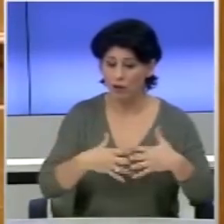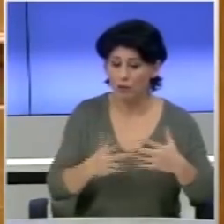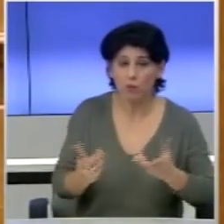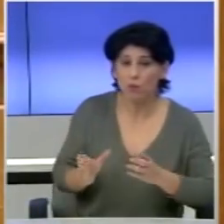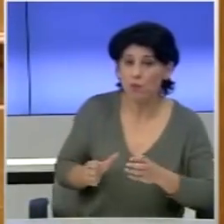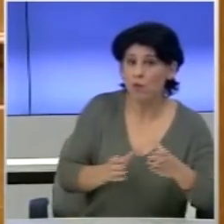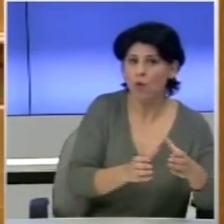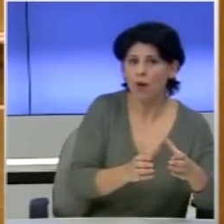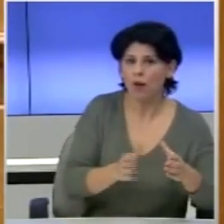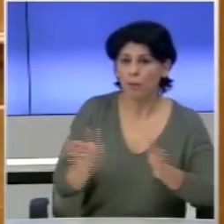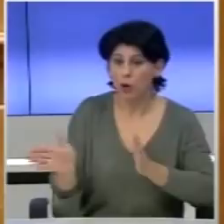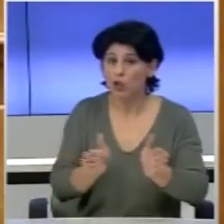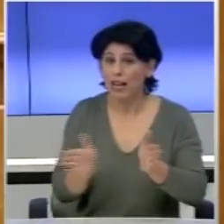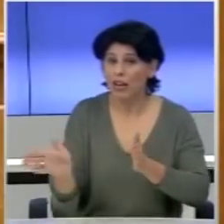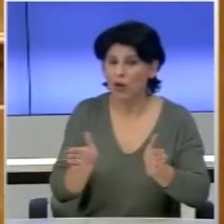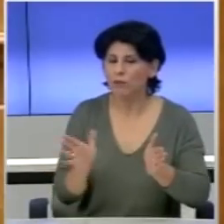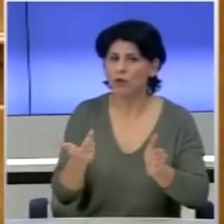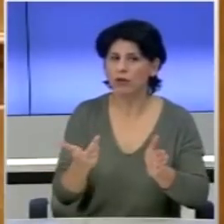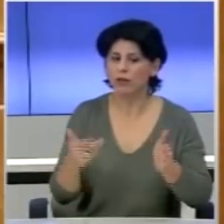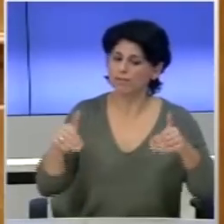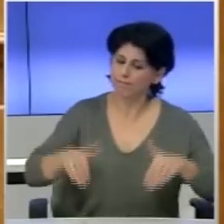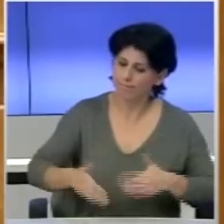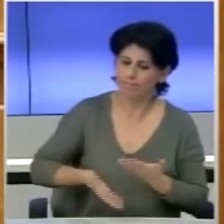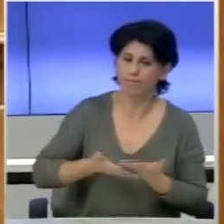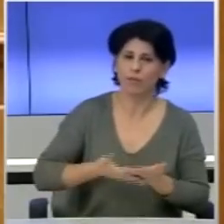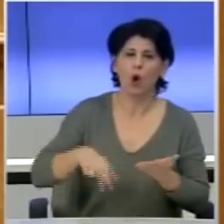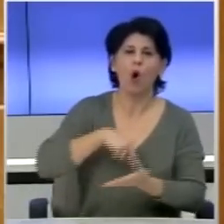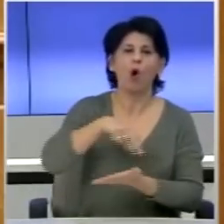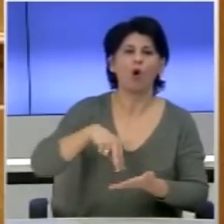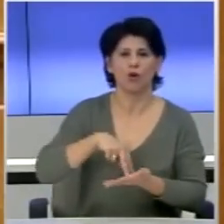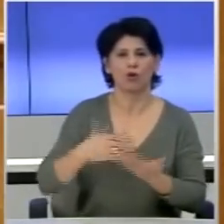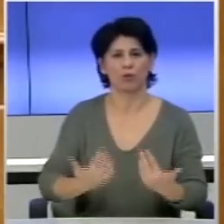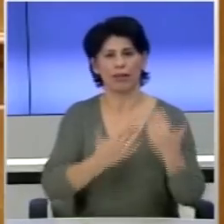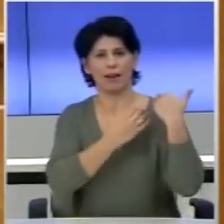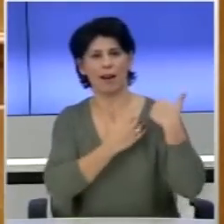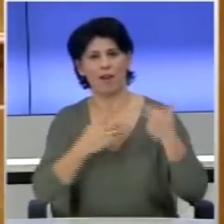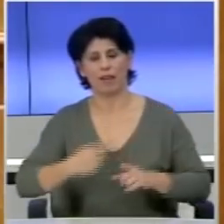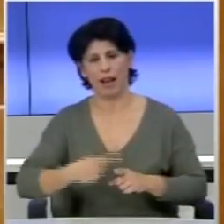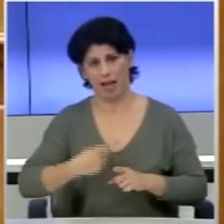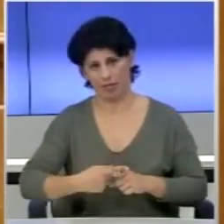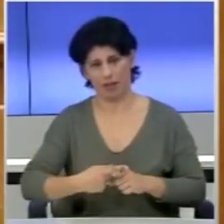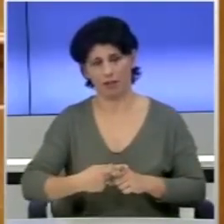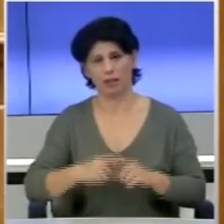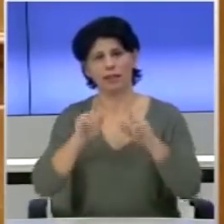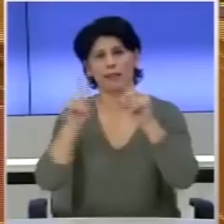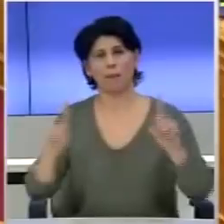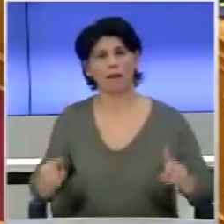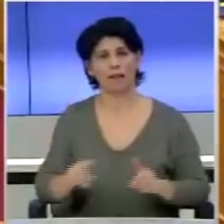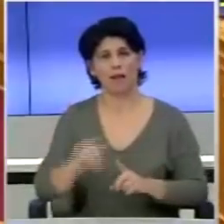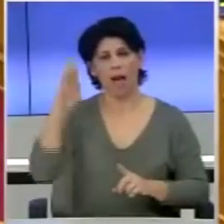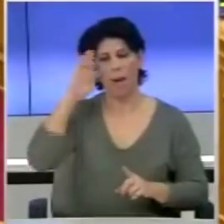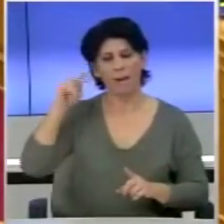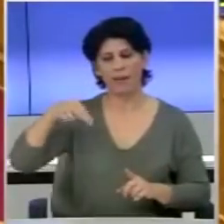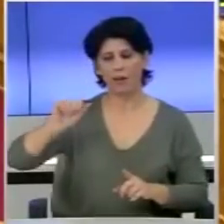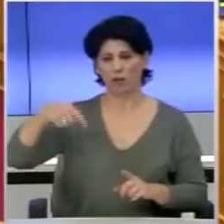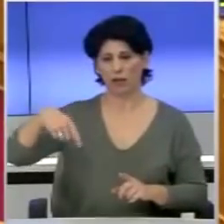εξοπλισμών. Προσανατολισμός ώστε να υπηρετείται καλύτερα ο ρόλος που έχει αναλάβει η χώρα στα πλαίσια των